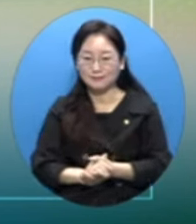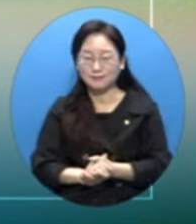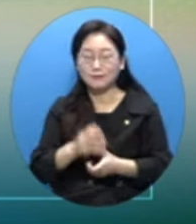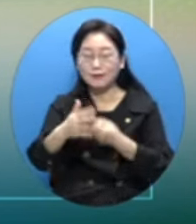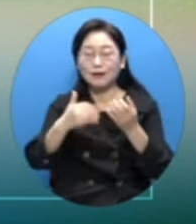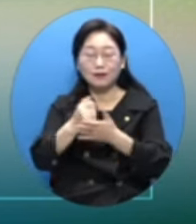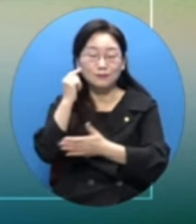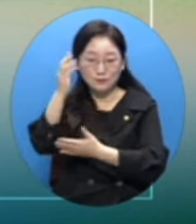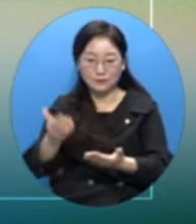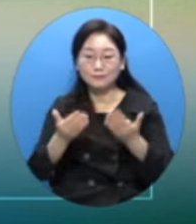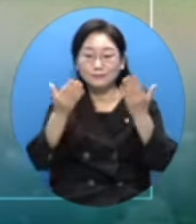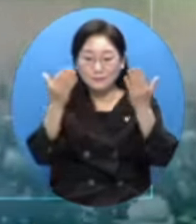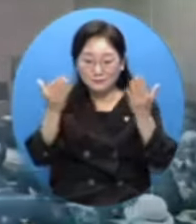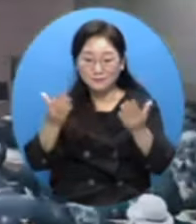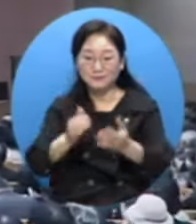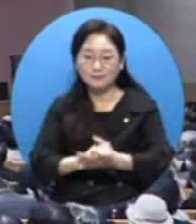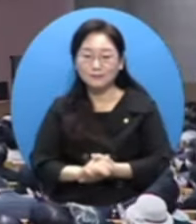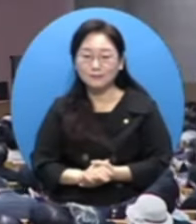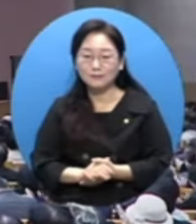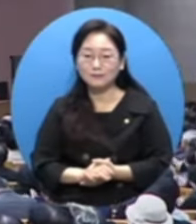하나님께 영광 돌립니다.